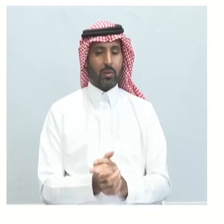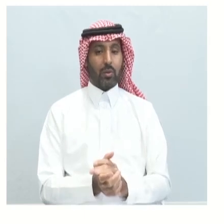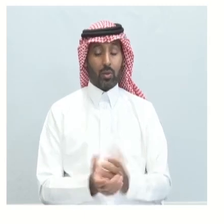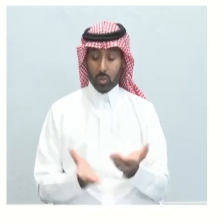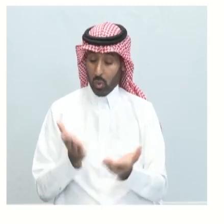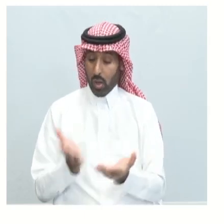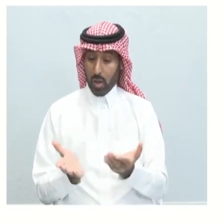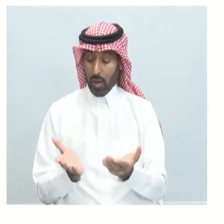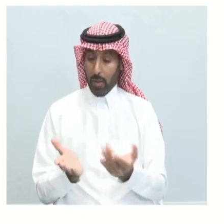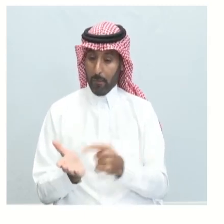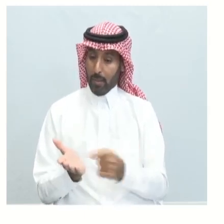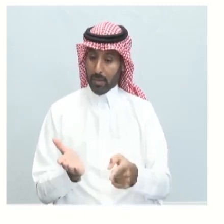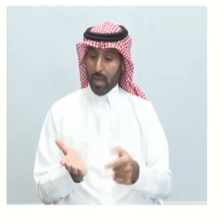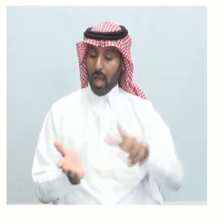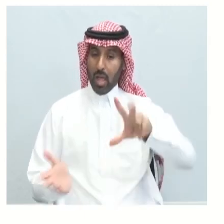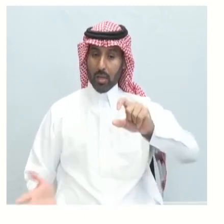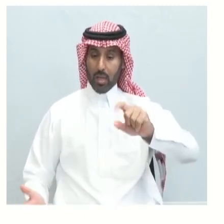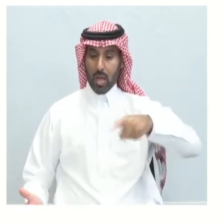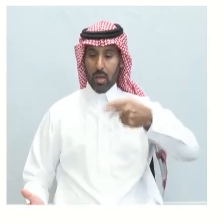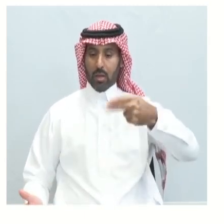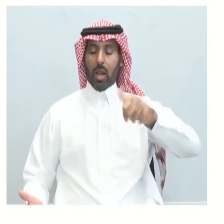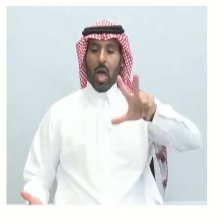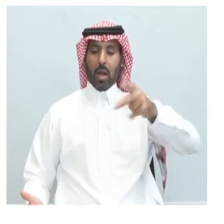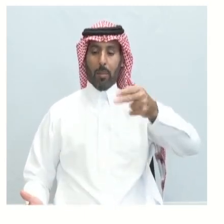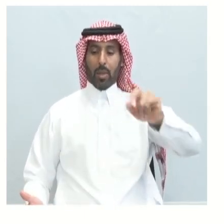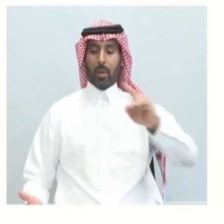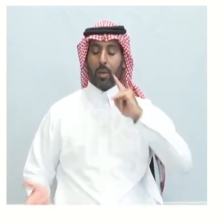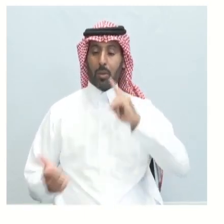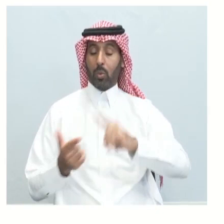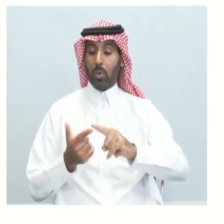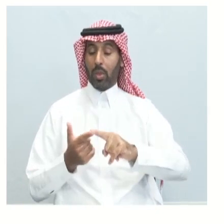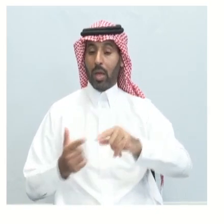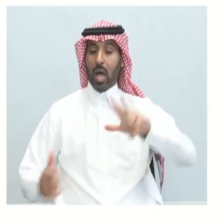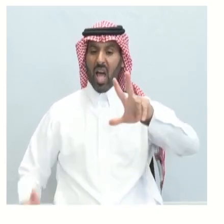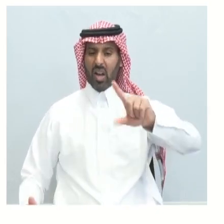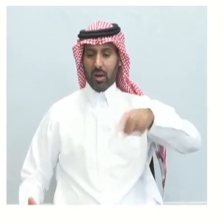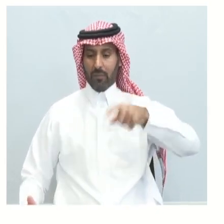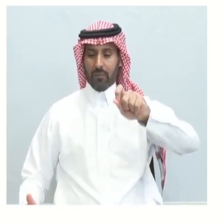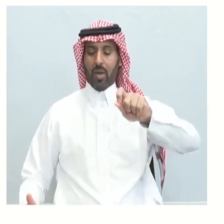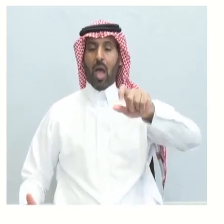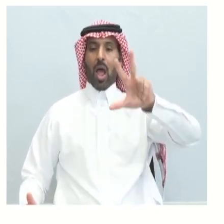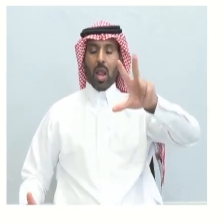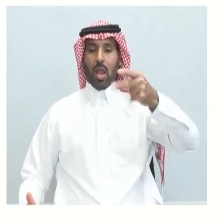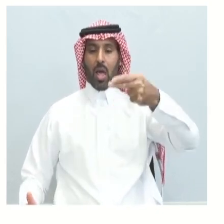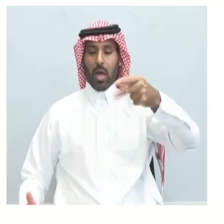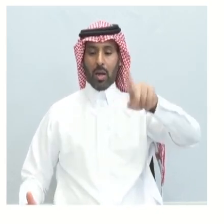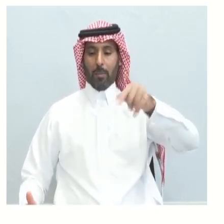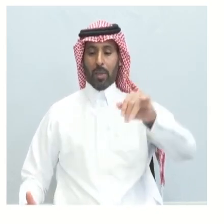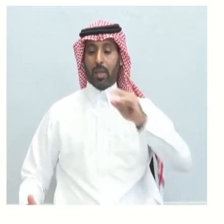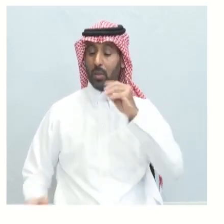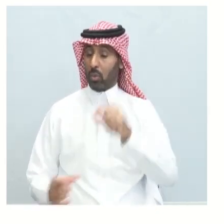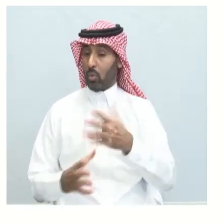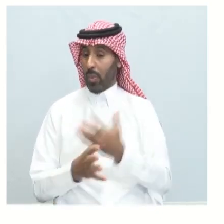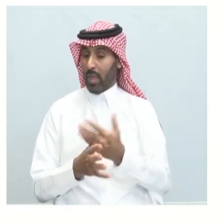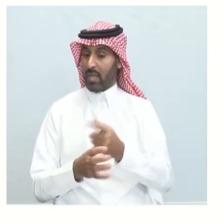او تقارني ما بين الدرع العربي والرف العربي وصخور هما توضح او توضحي سبب تكون